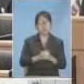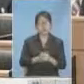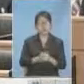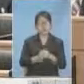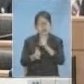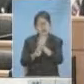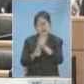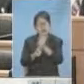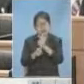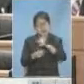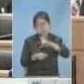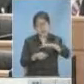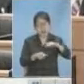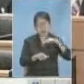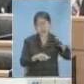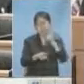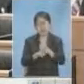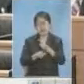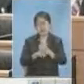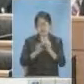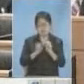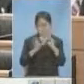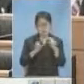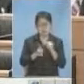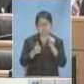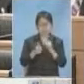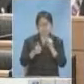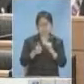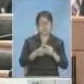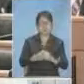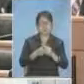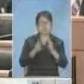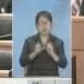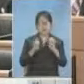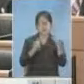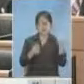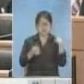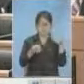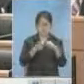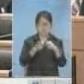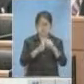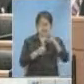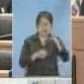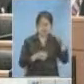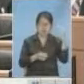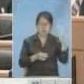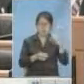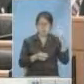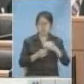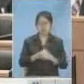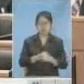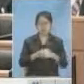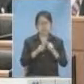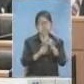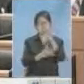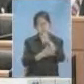นะครับเพราะว่าครูพี่เลี้ยงเนี่ยนะครับมีการร้องเรียนกันเยอะแล้วก็มีการที่ไปตั้งกฎเกณ